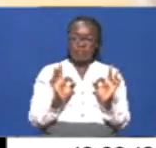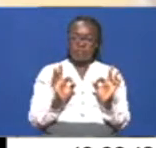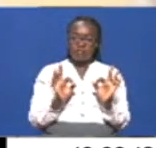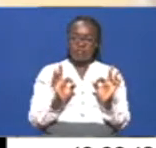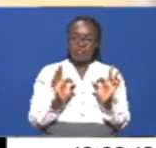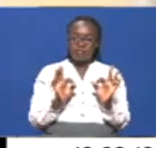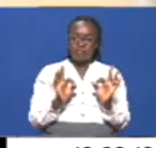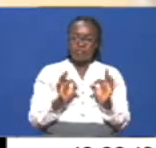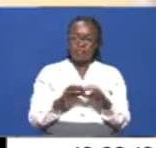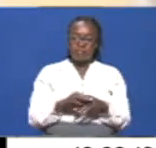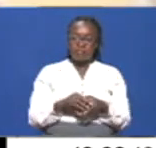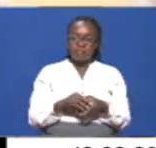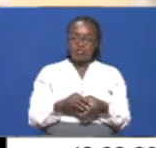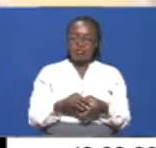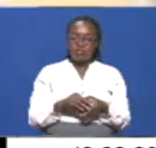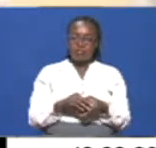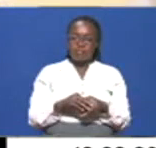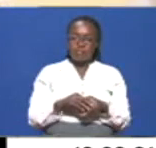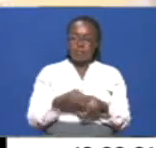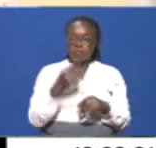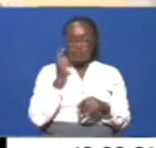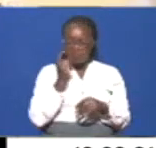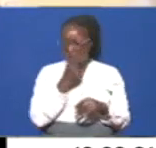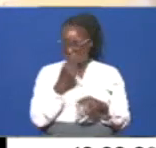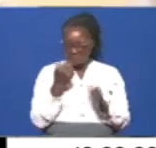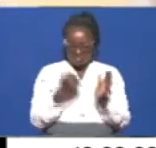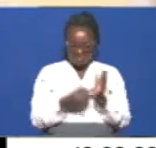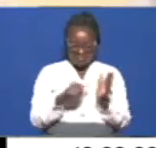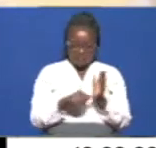macho. Hili macho ilikuwa inasumbua